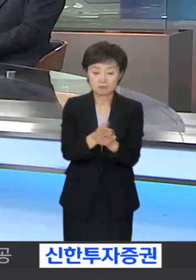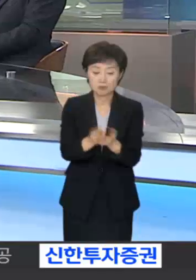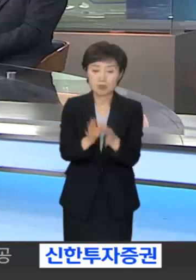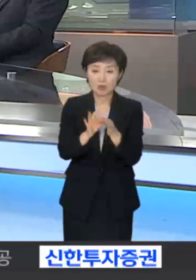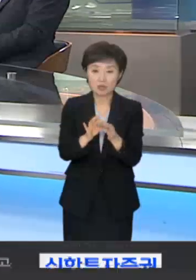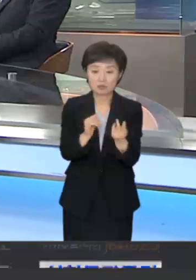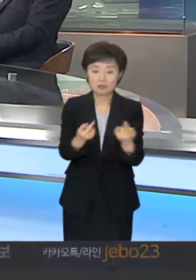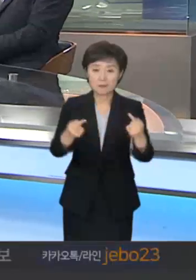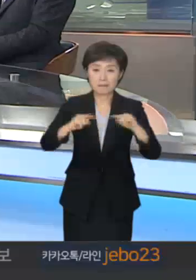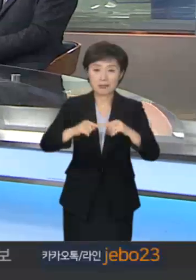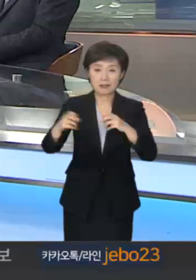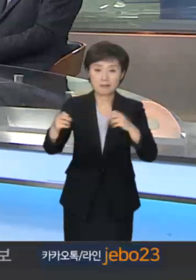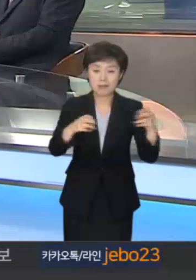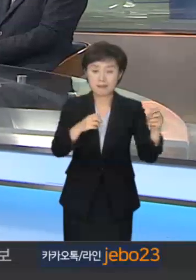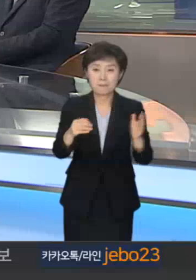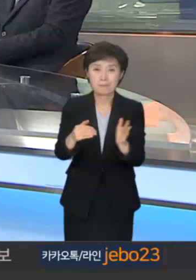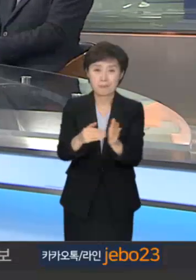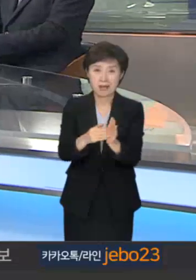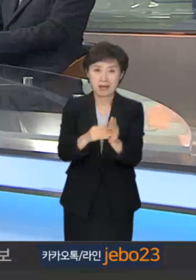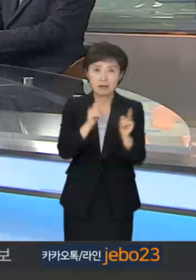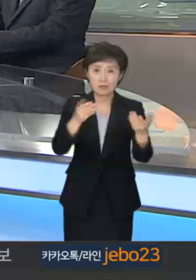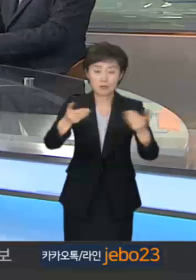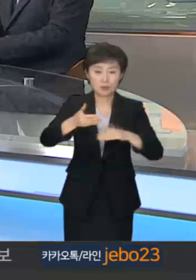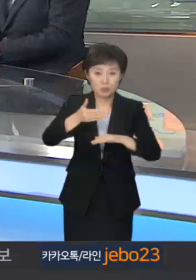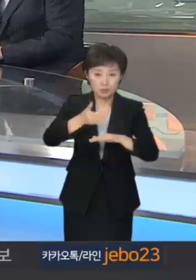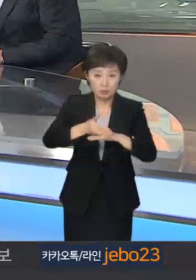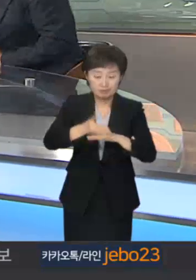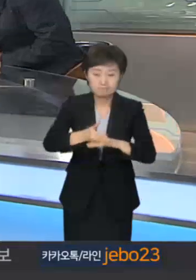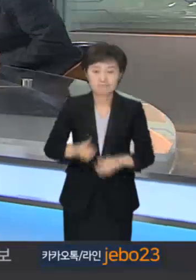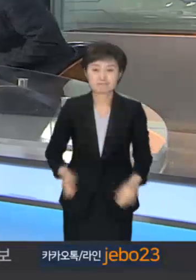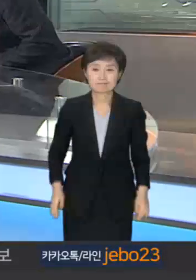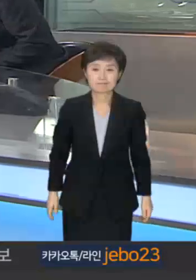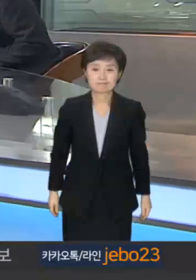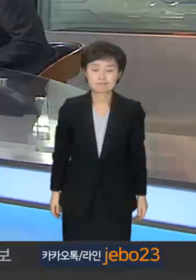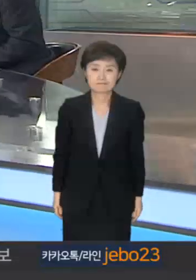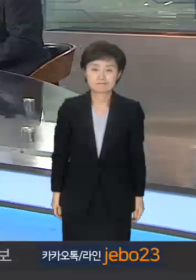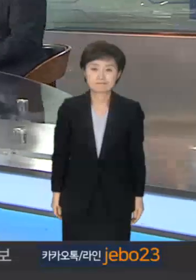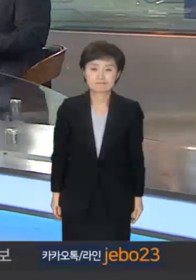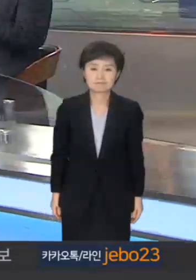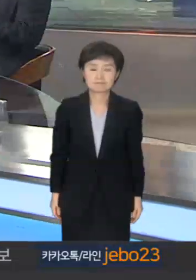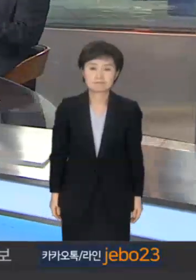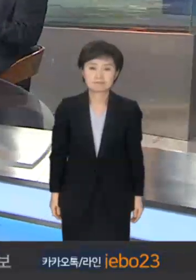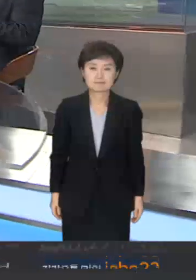민주당 선대위 대변인 정연국 전 청와대 대변인 두 분과 함께했습니다. 고맙습니다. 감사합니다.